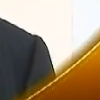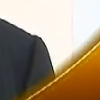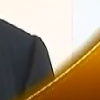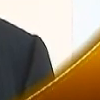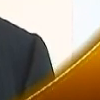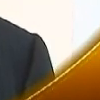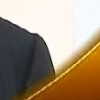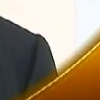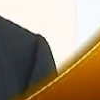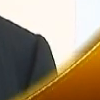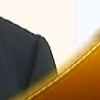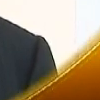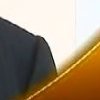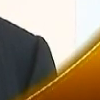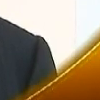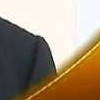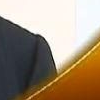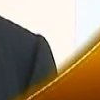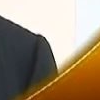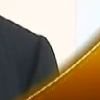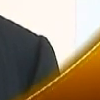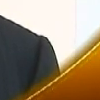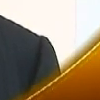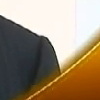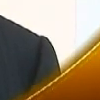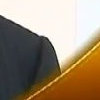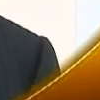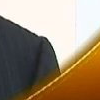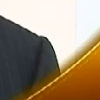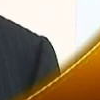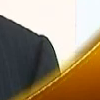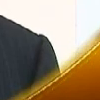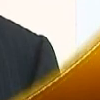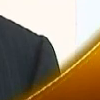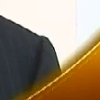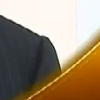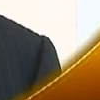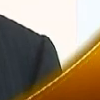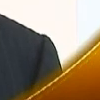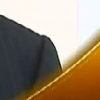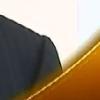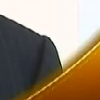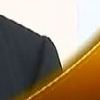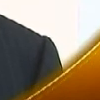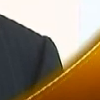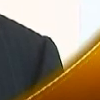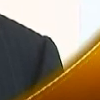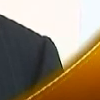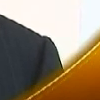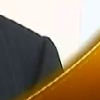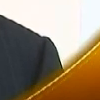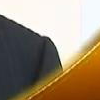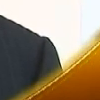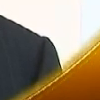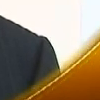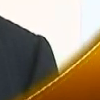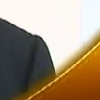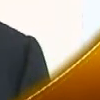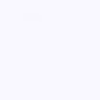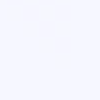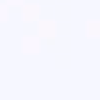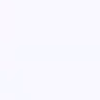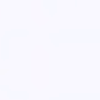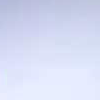berkualiti untuk hunan rakyat malaysiaeluruh Selamat hari RTM ke-70